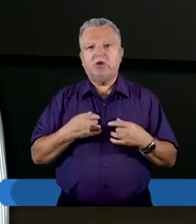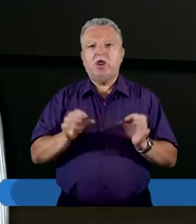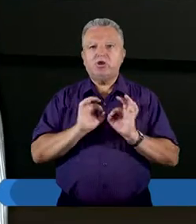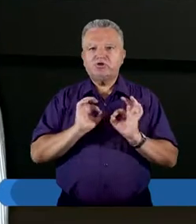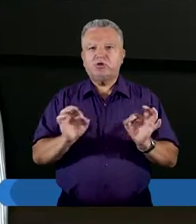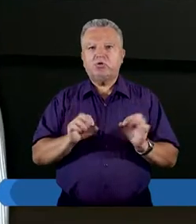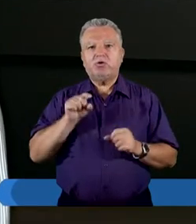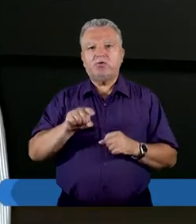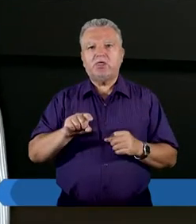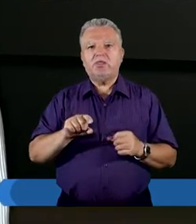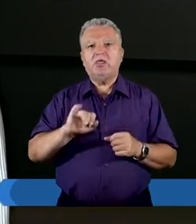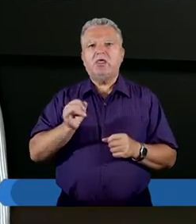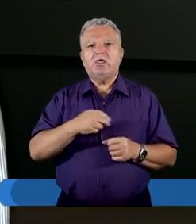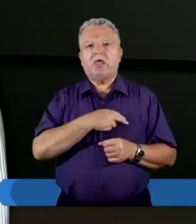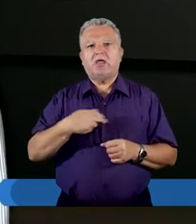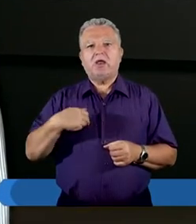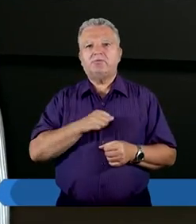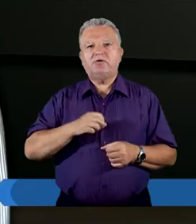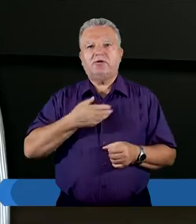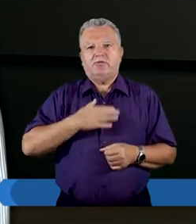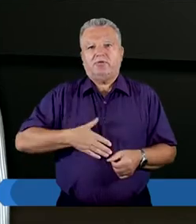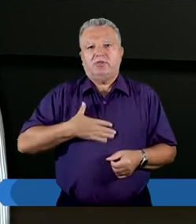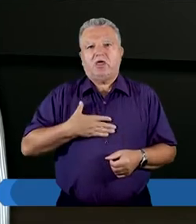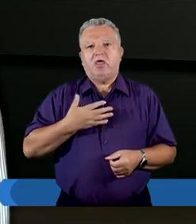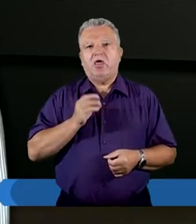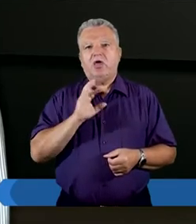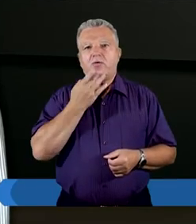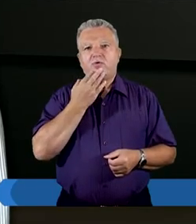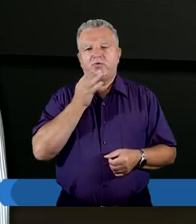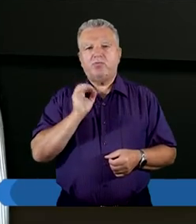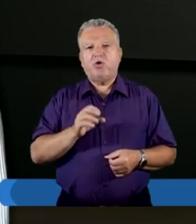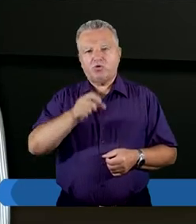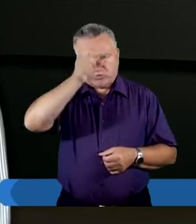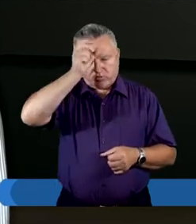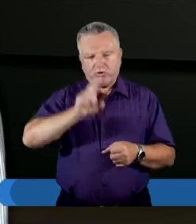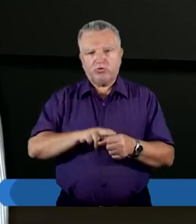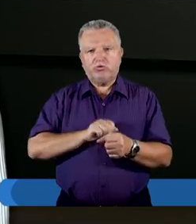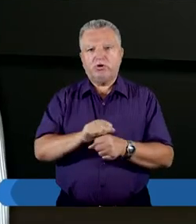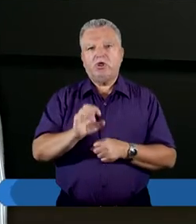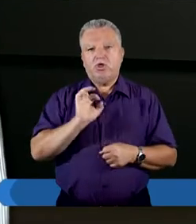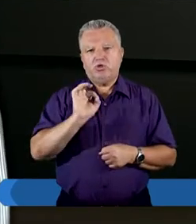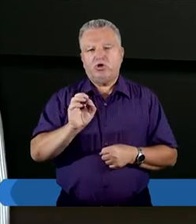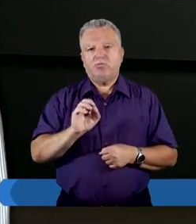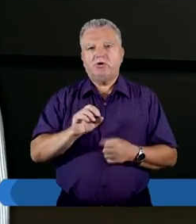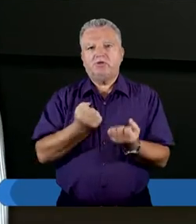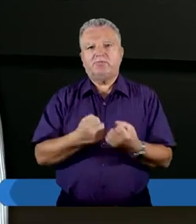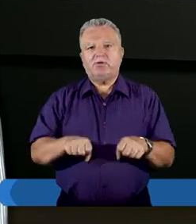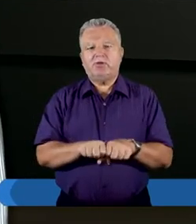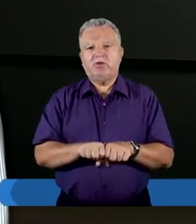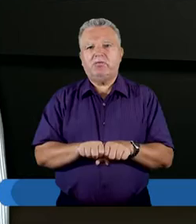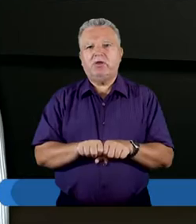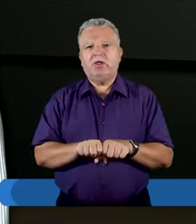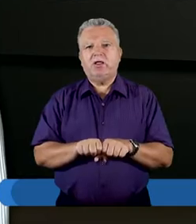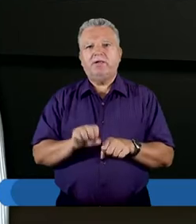wtedy, kiedy, jak nam się wydaje, mówimy o człowieku, który jest dobrym, sprawiedliwym, szlachetnym, a